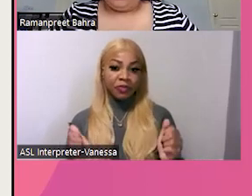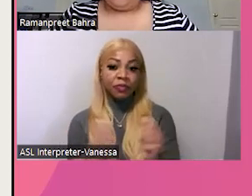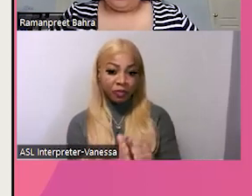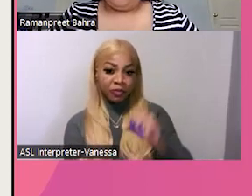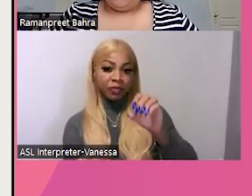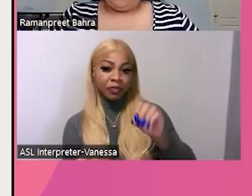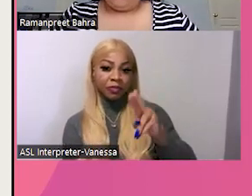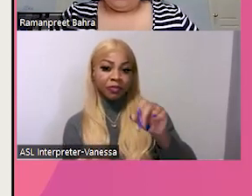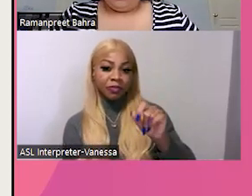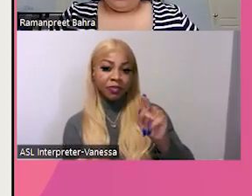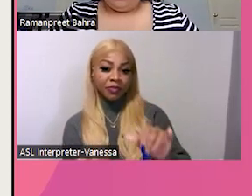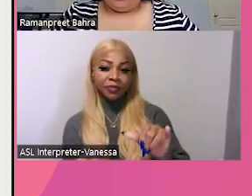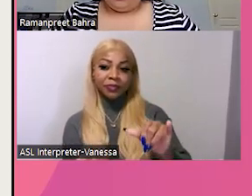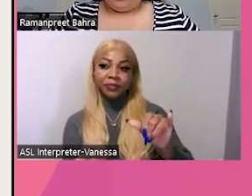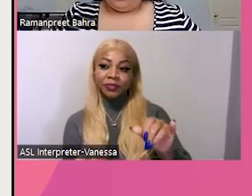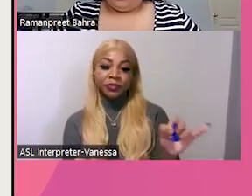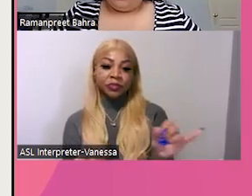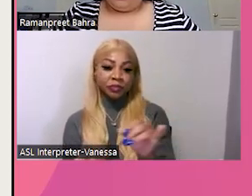la corpulence avec la maladie.